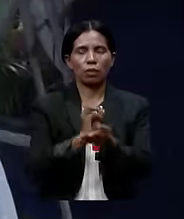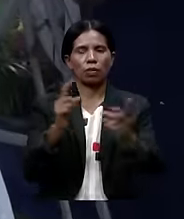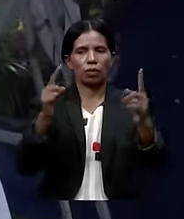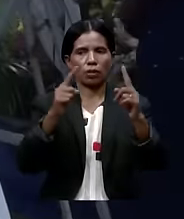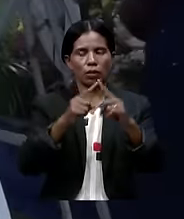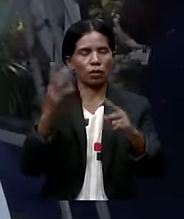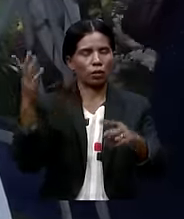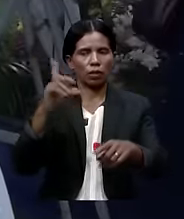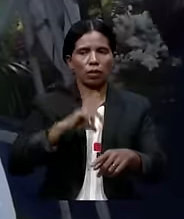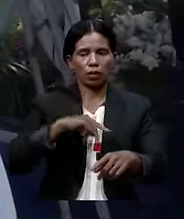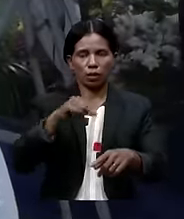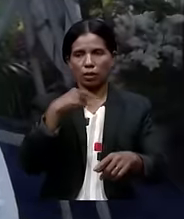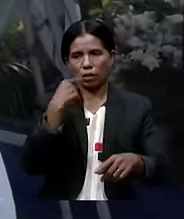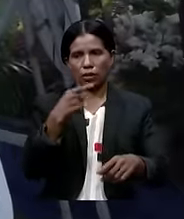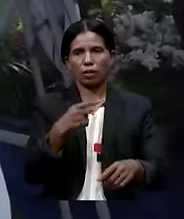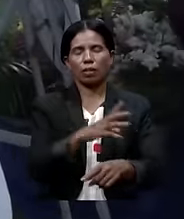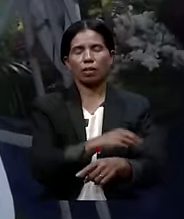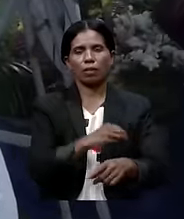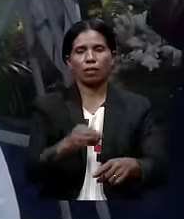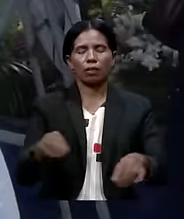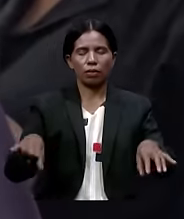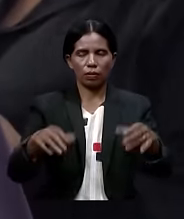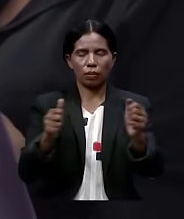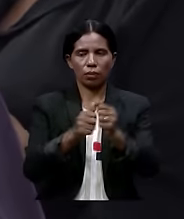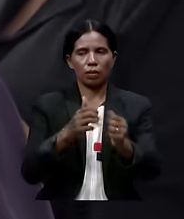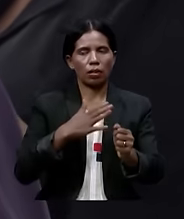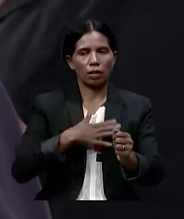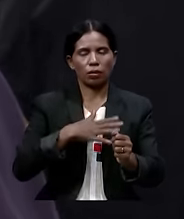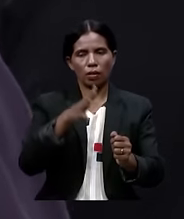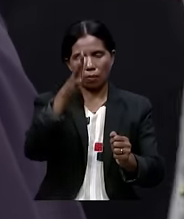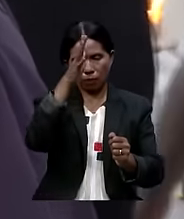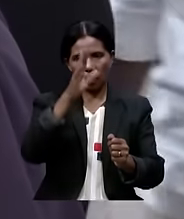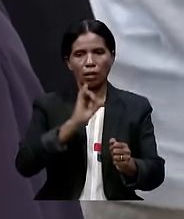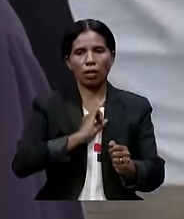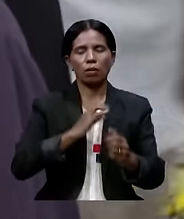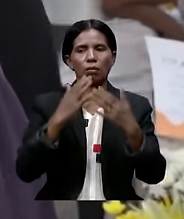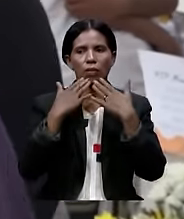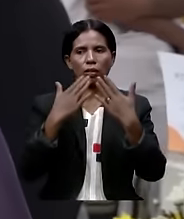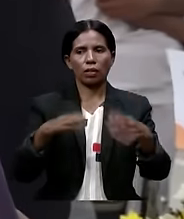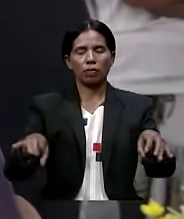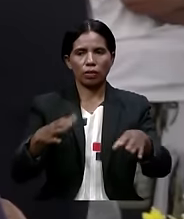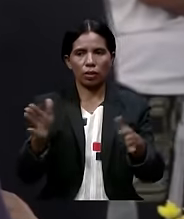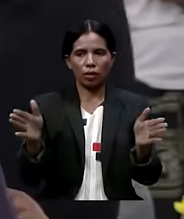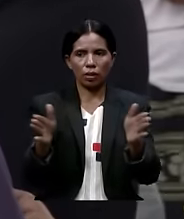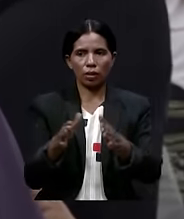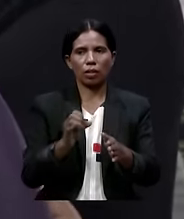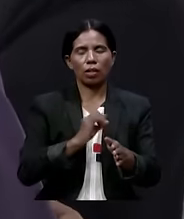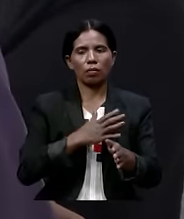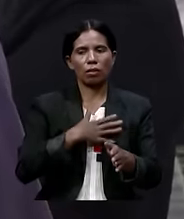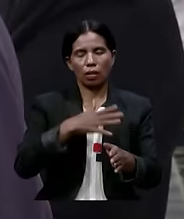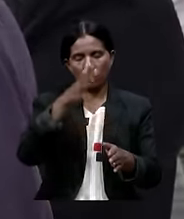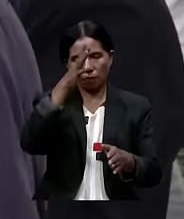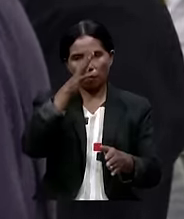hia Liguiçá, sedet. Maka durante ne servisu hau ne amang, hau agradece. Tama servisu kiik balu, ne beke hau ne amang